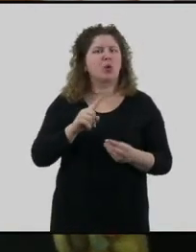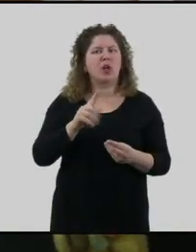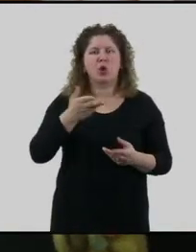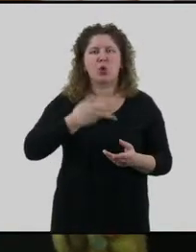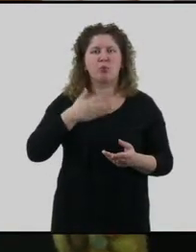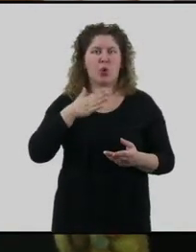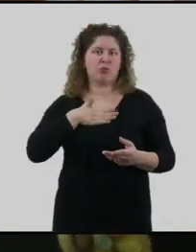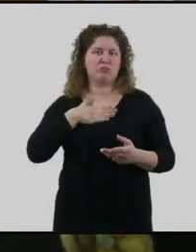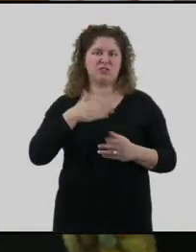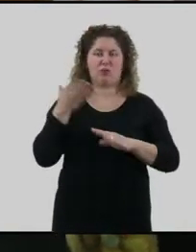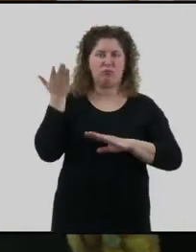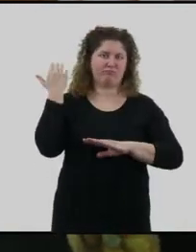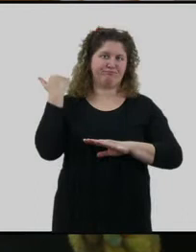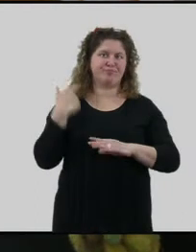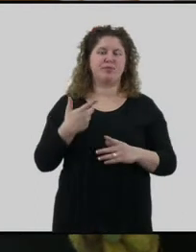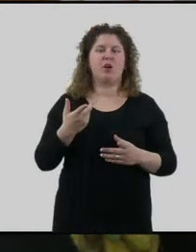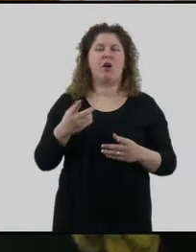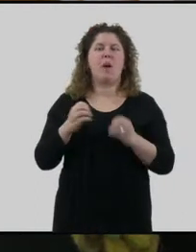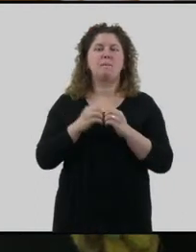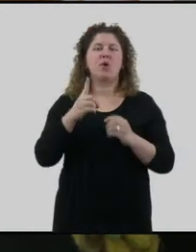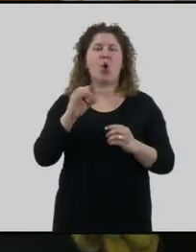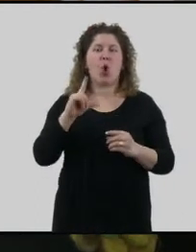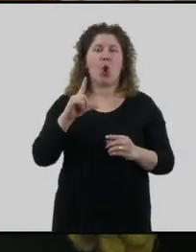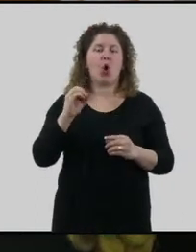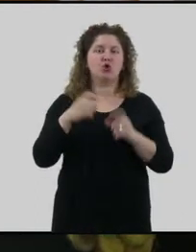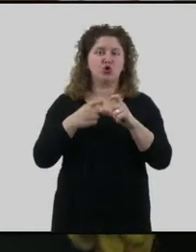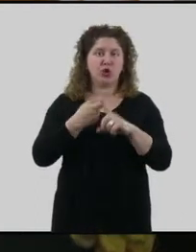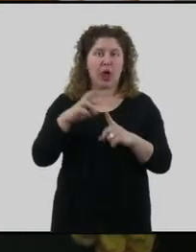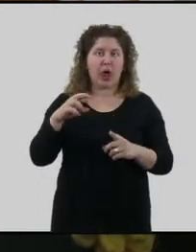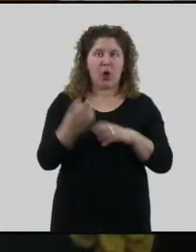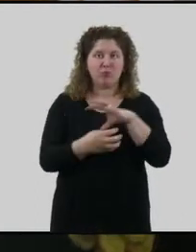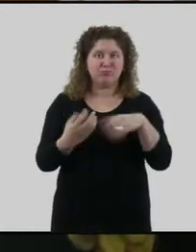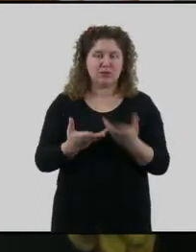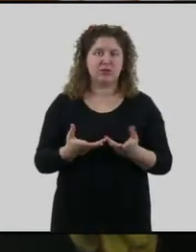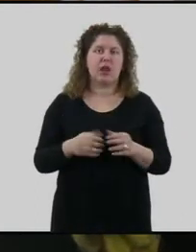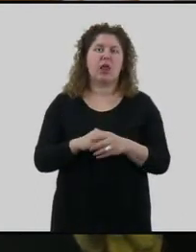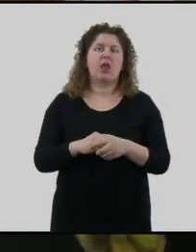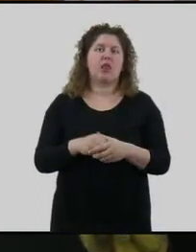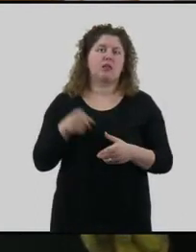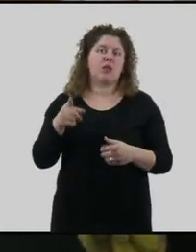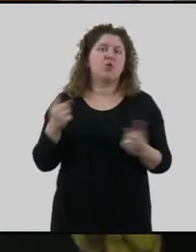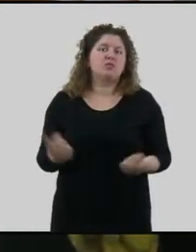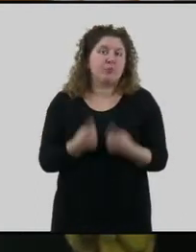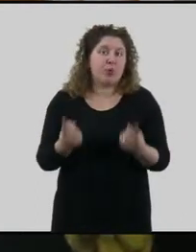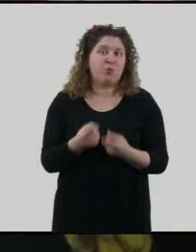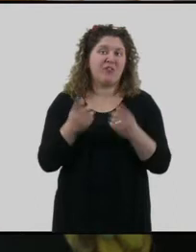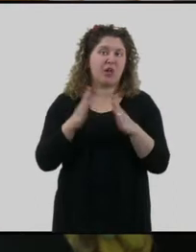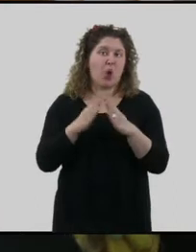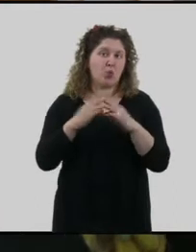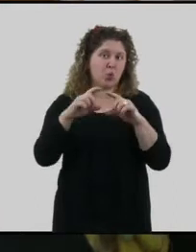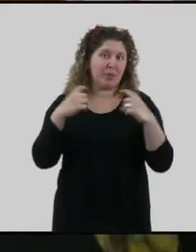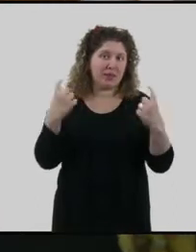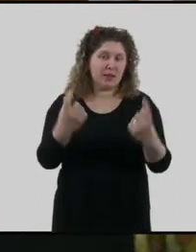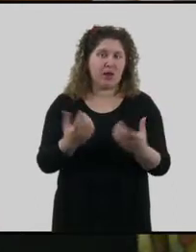ono što nije dobilo u svom obiteljskom okruženju, svoje biološke obitelji, udomiteljstvo se na taj način promovira,